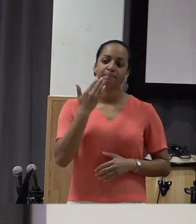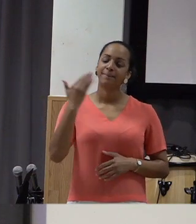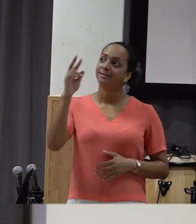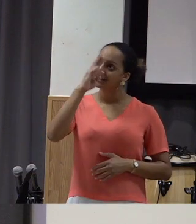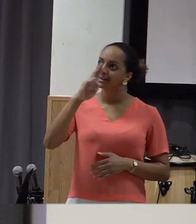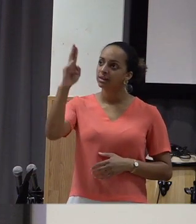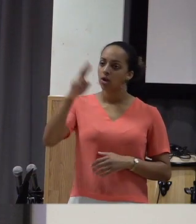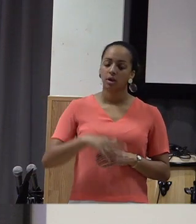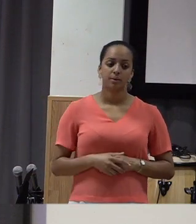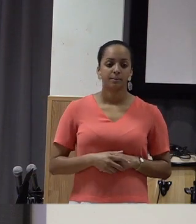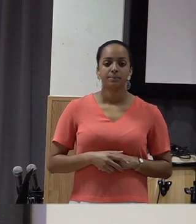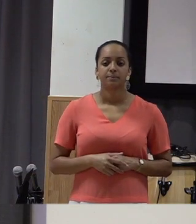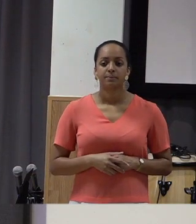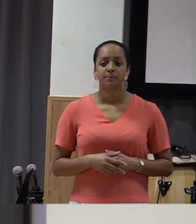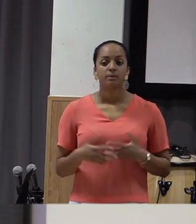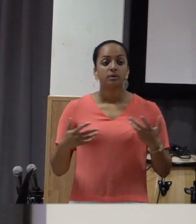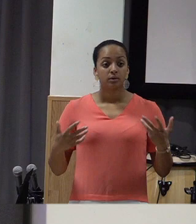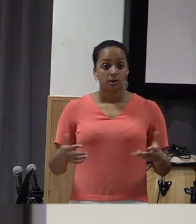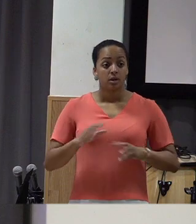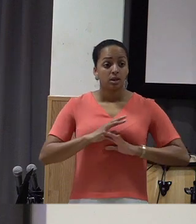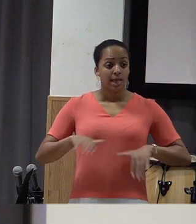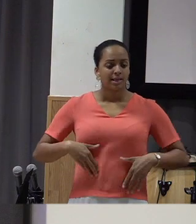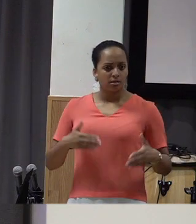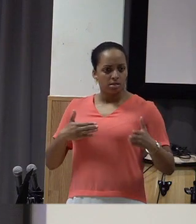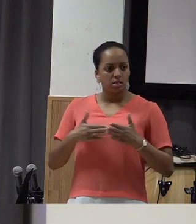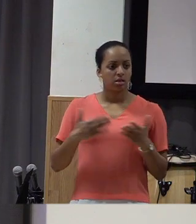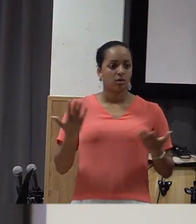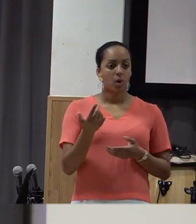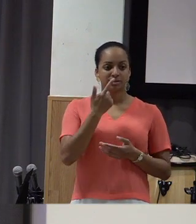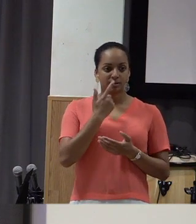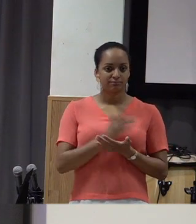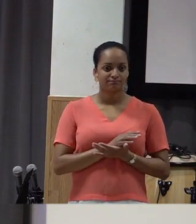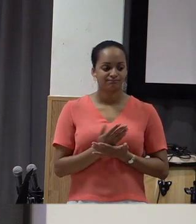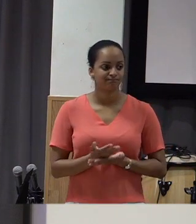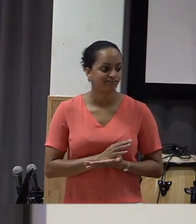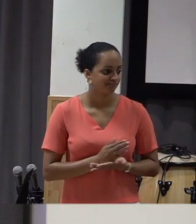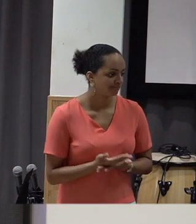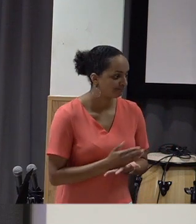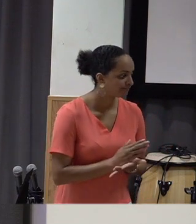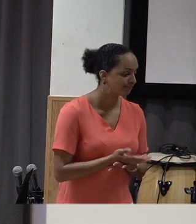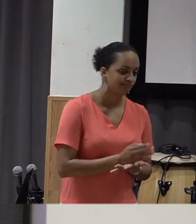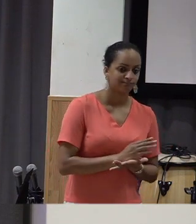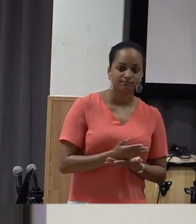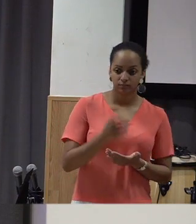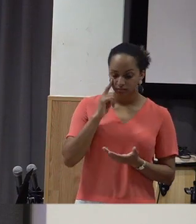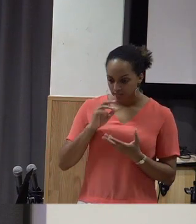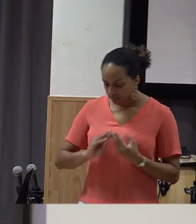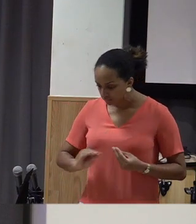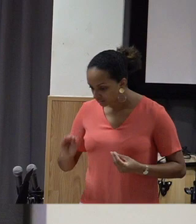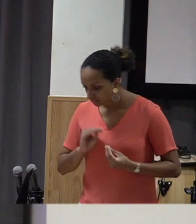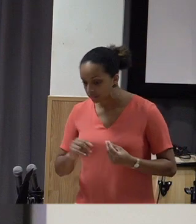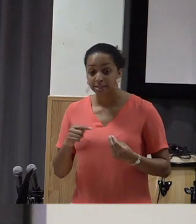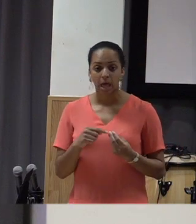que nous avions évoquée concernant les obstacles à la prière, c'est le doute. Les questions qu'on se posait, par exemple, de